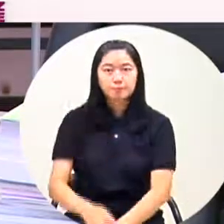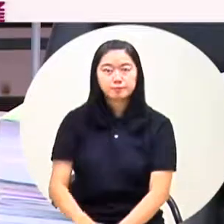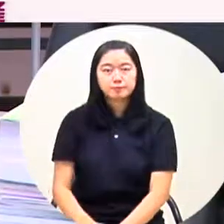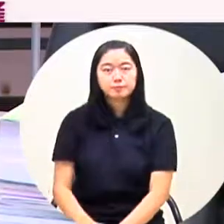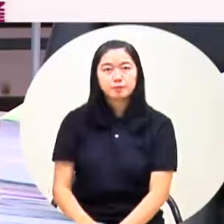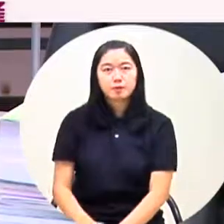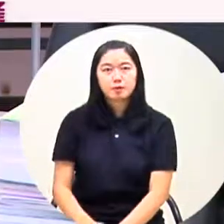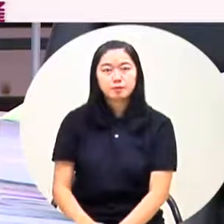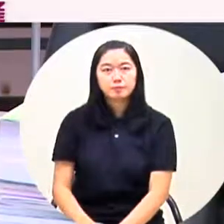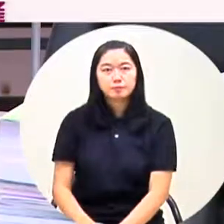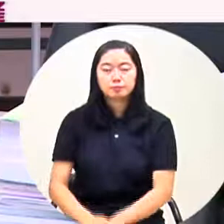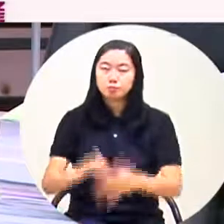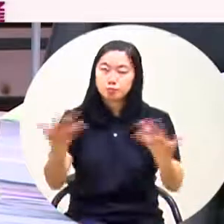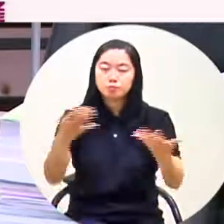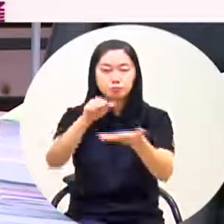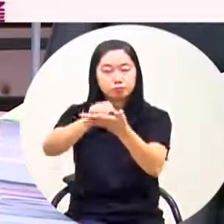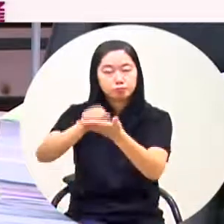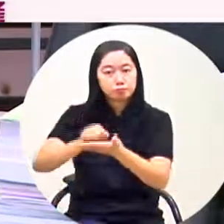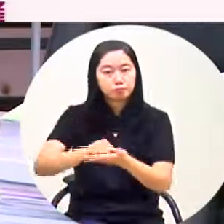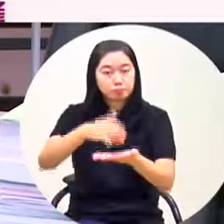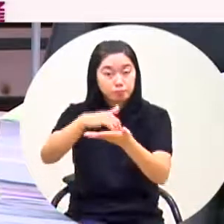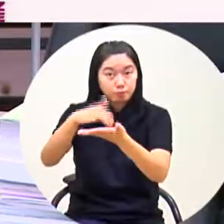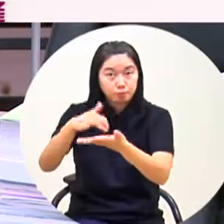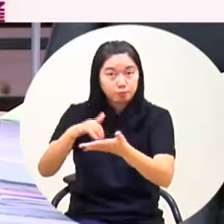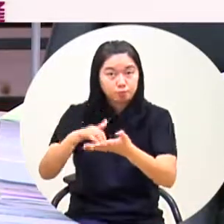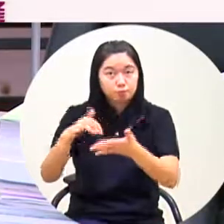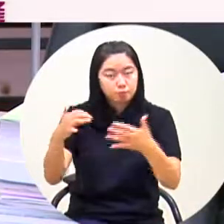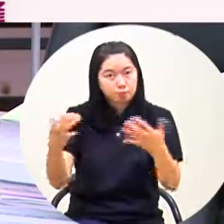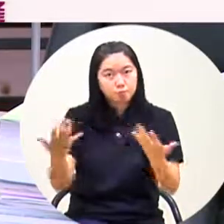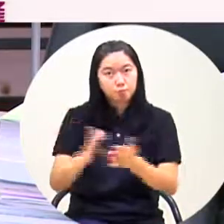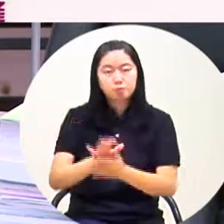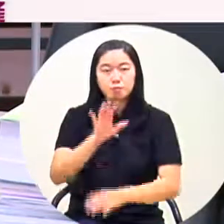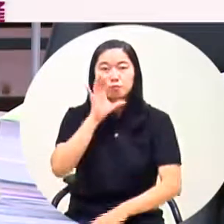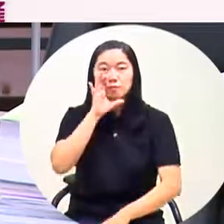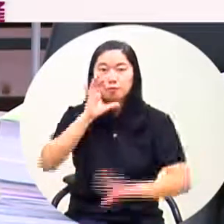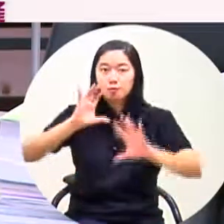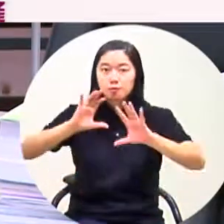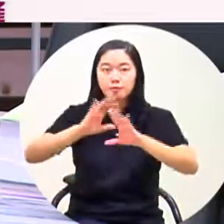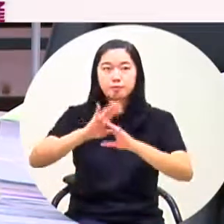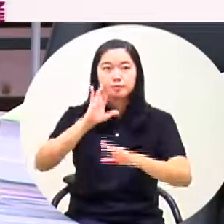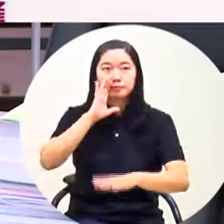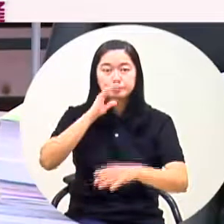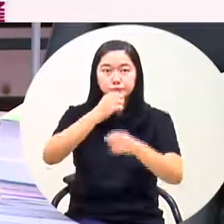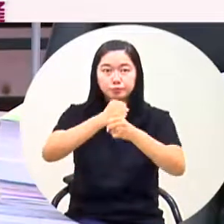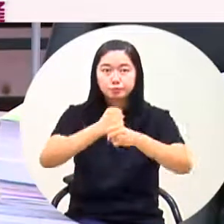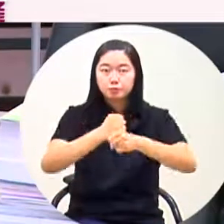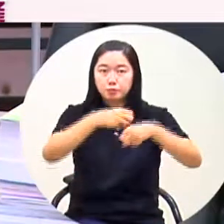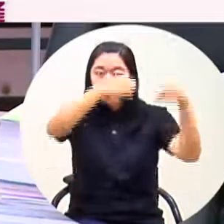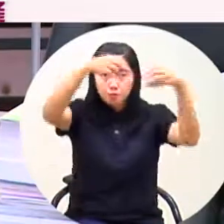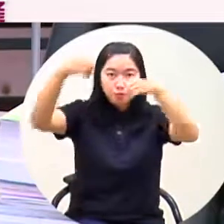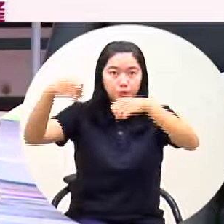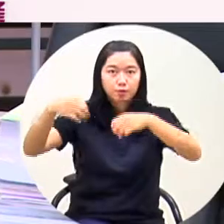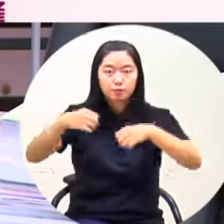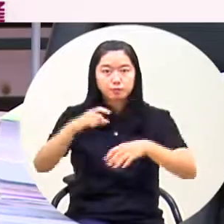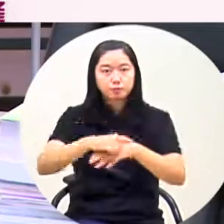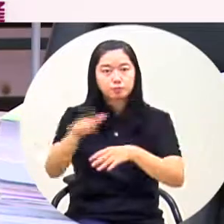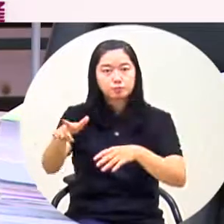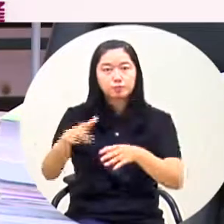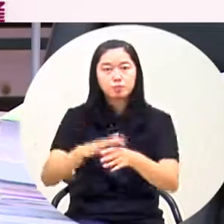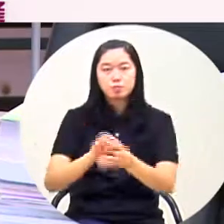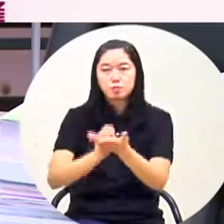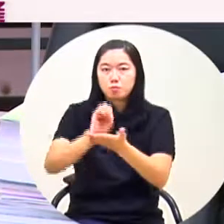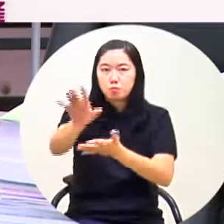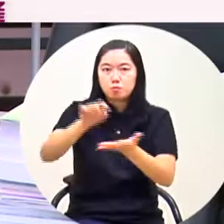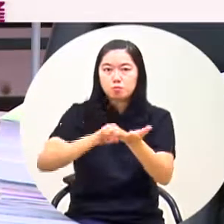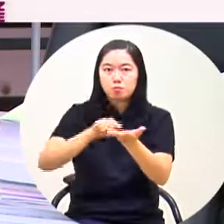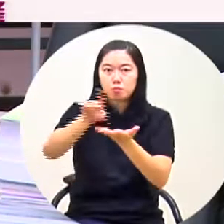我们大概整个算起来，大约哈马星地区，去报废的啦，报废的大概有